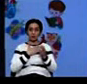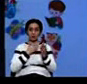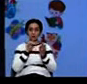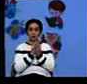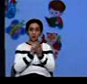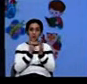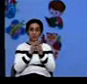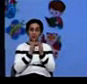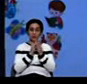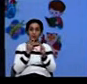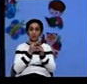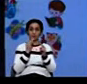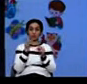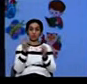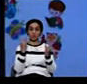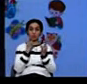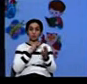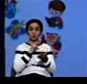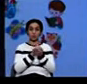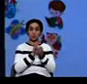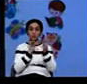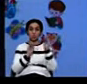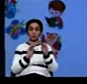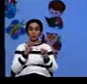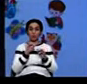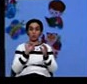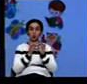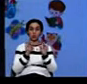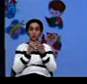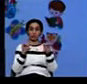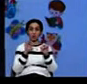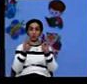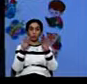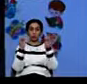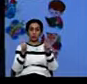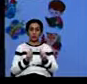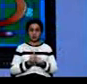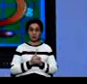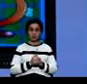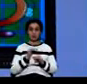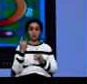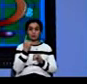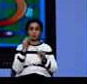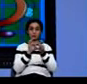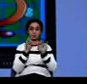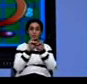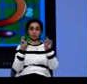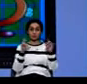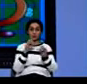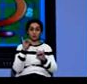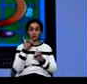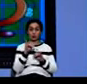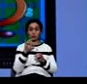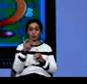домашнее задание. Вы должны были составить предложение по картинкам. Первое предложение.